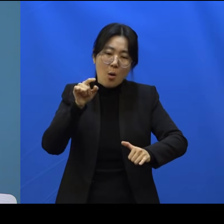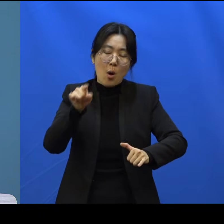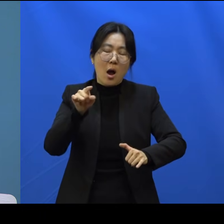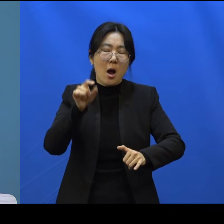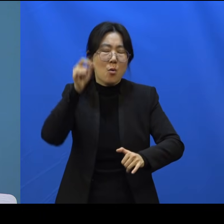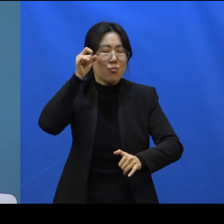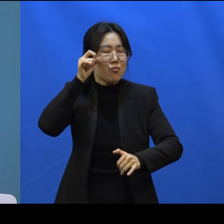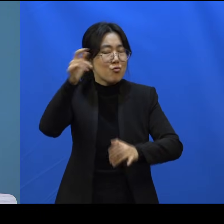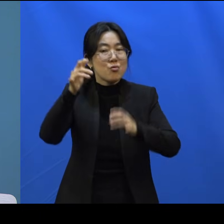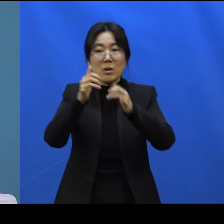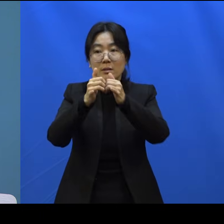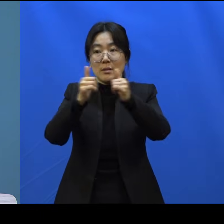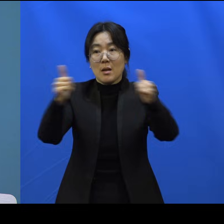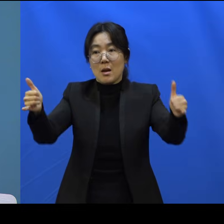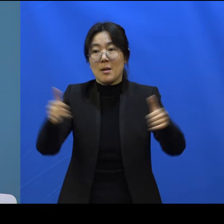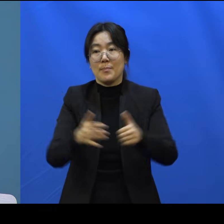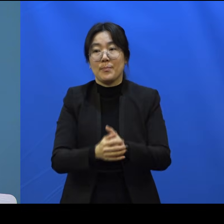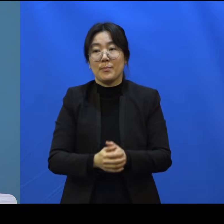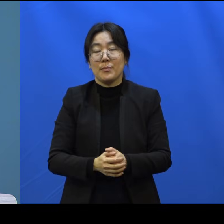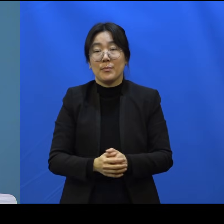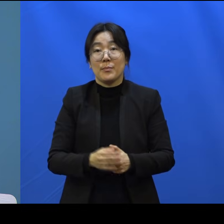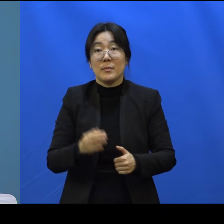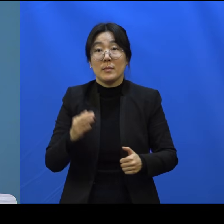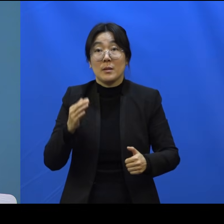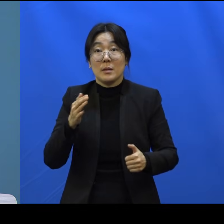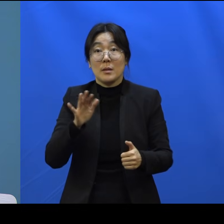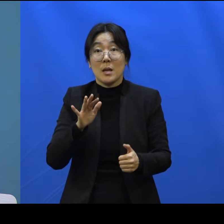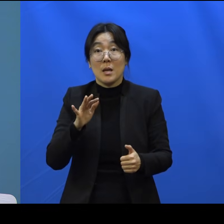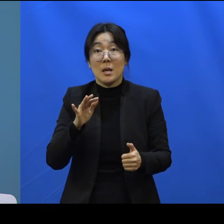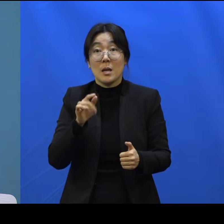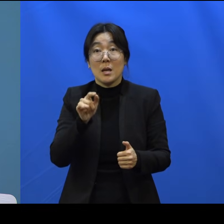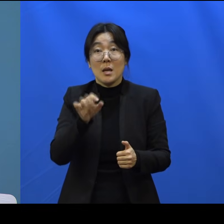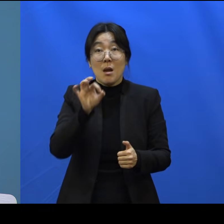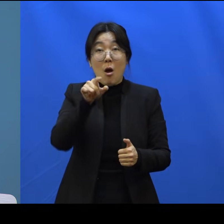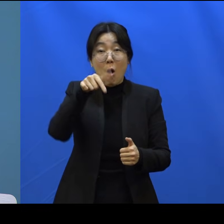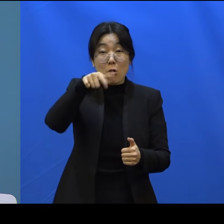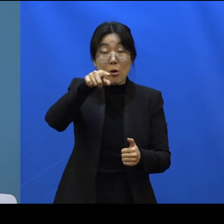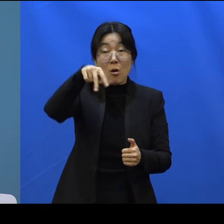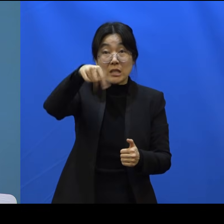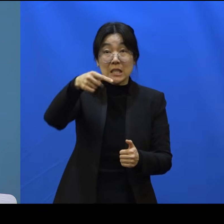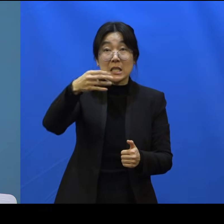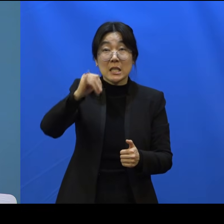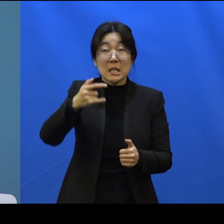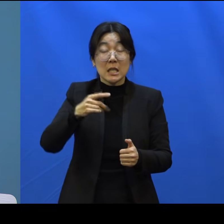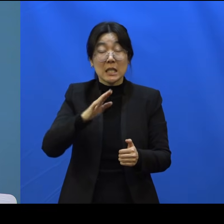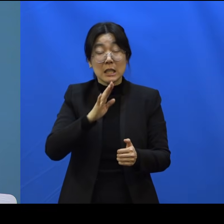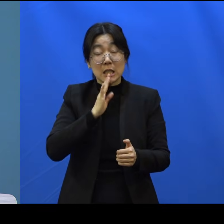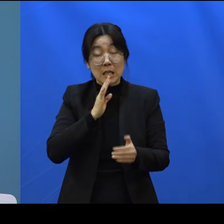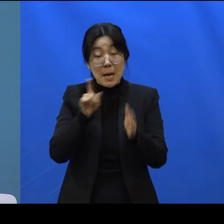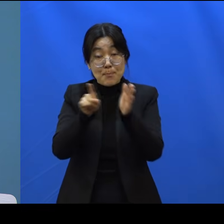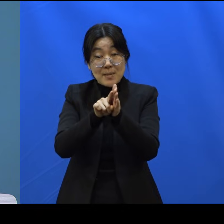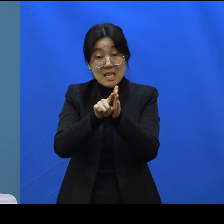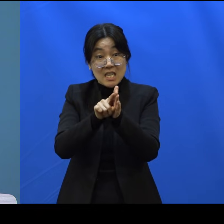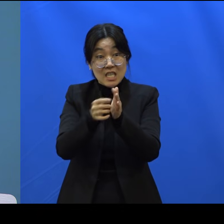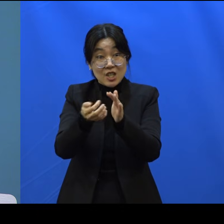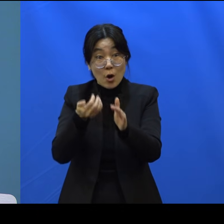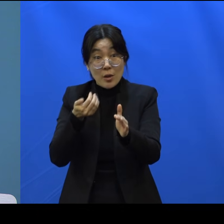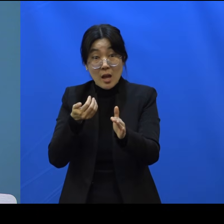그의 부끄러운 과거들을 다 털어놓아요. 근데 여러분 아시지만 이 어거스틴은 진짜,